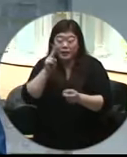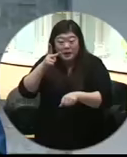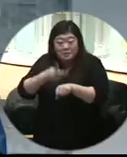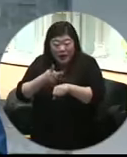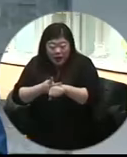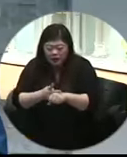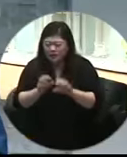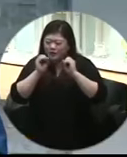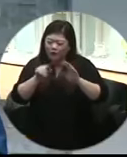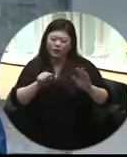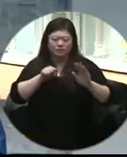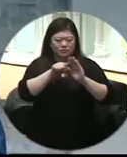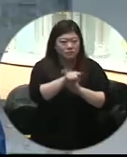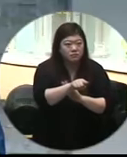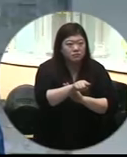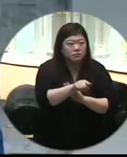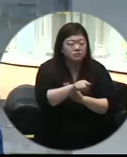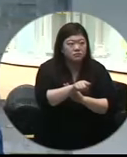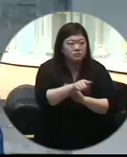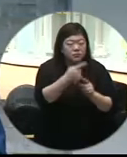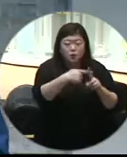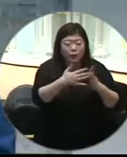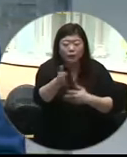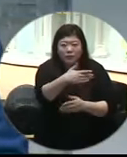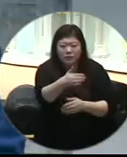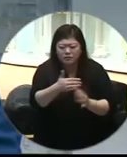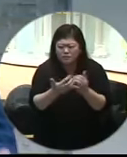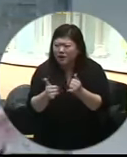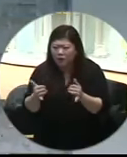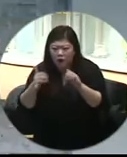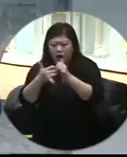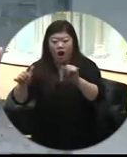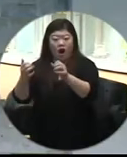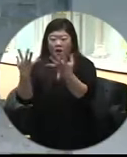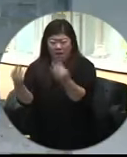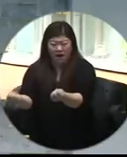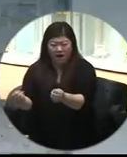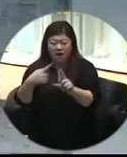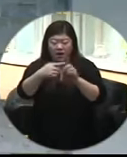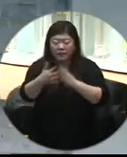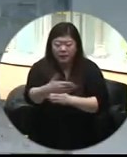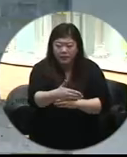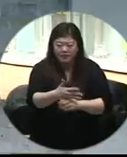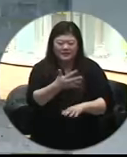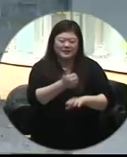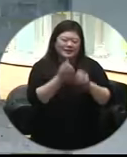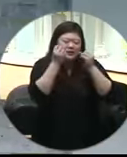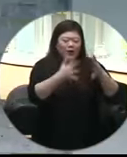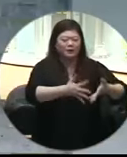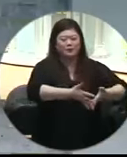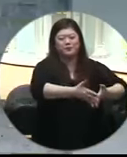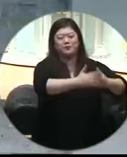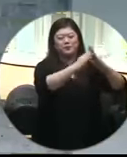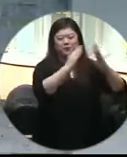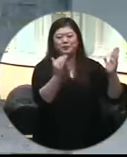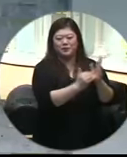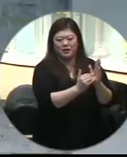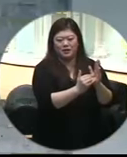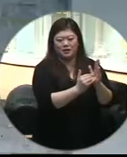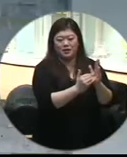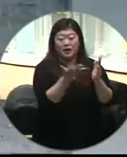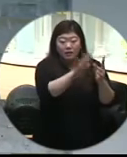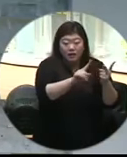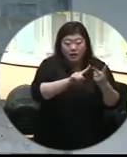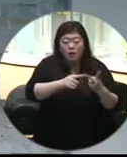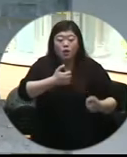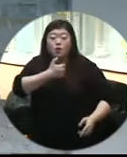교회 유형교회, 눈에 보이는 유형교회. 그런데 로마에서는 이 유형교회를 안 세워서 전부